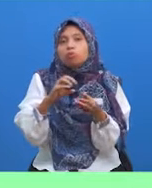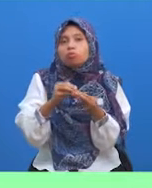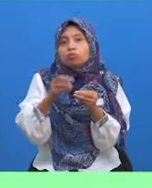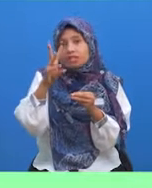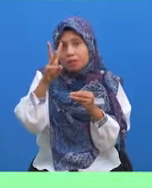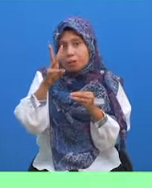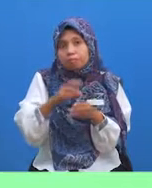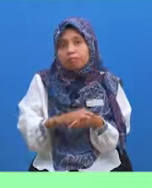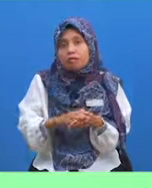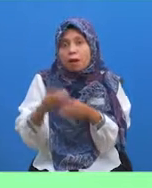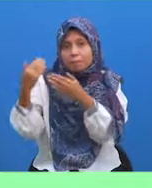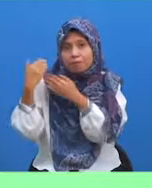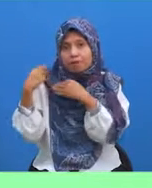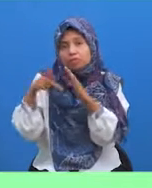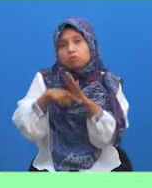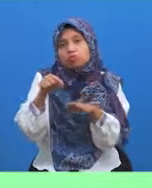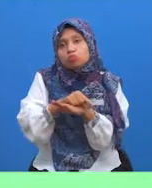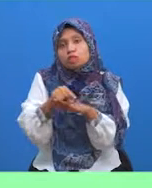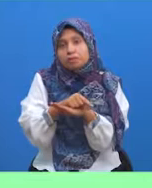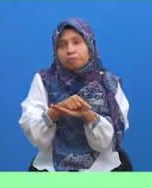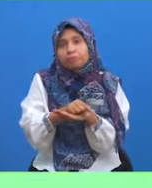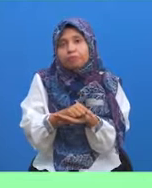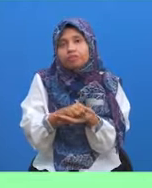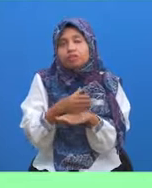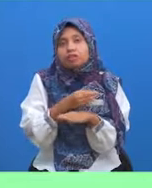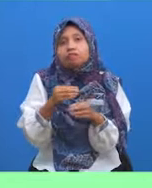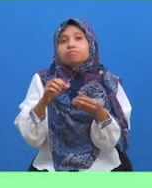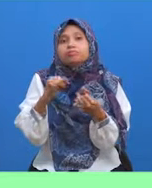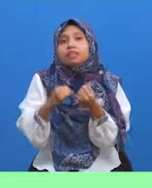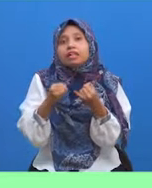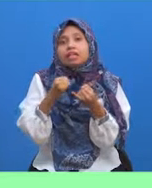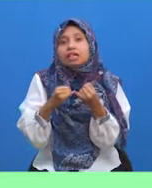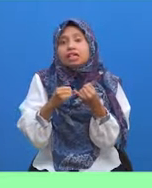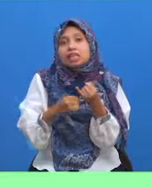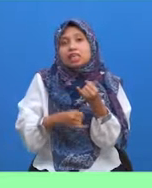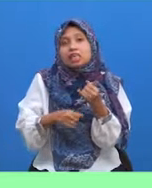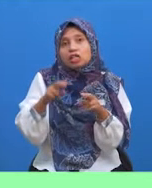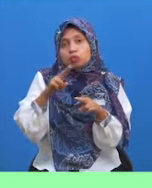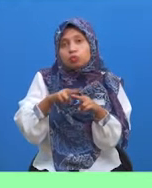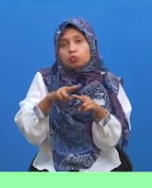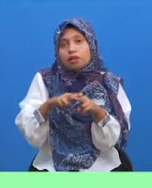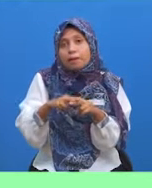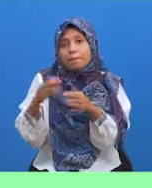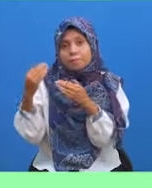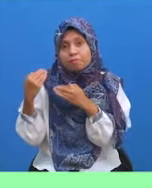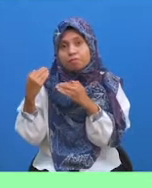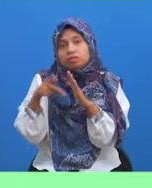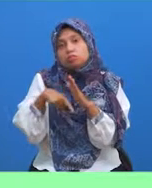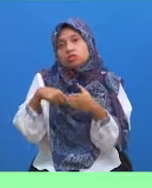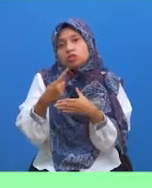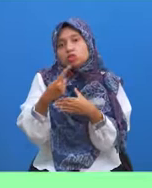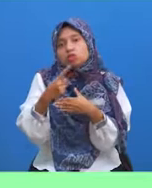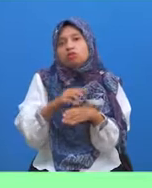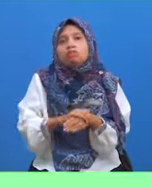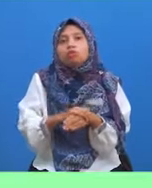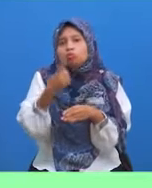kedudukan beban pengguna dan yang terakhir kedudukan beban pengeluaran tips disini